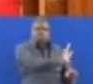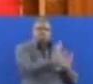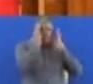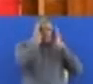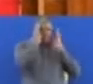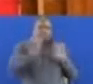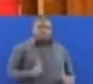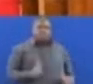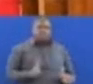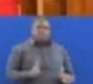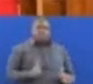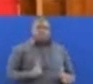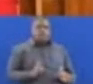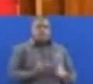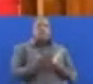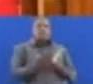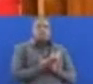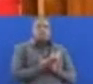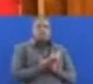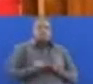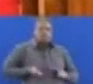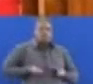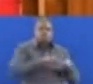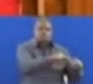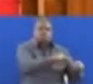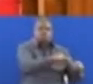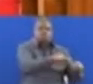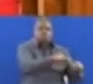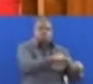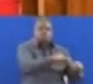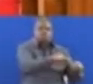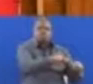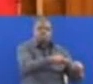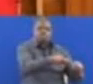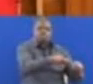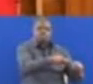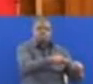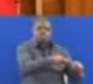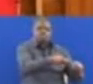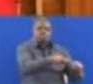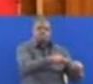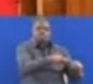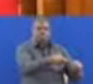heshima na taadhima naomba niwasilishe nyaraka hii. Mheshimiwa Speaker.